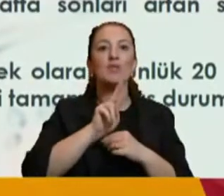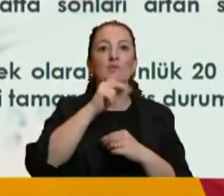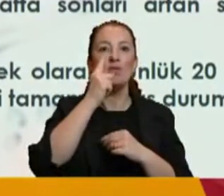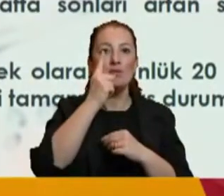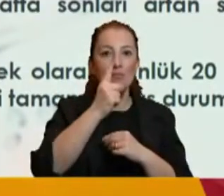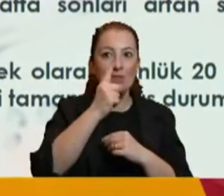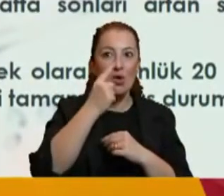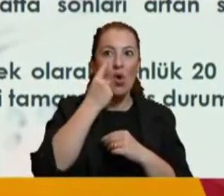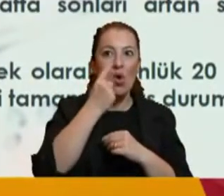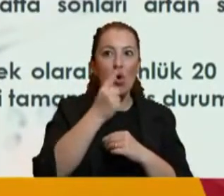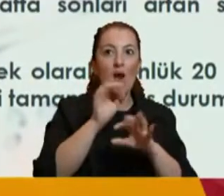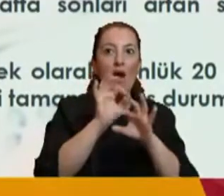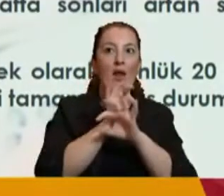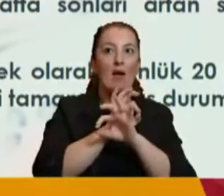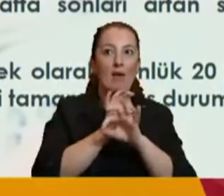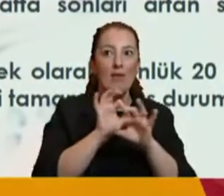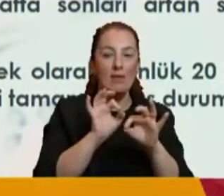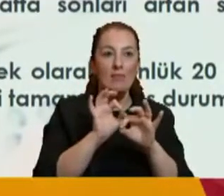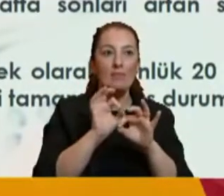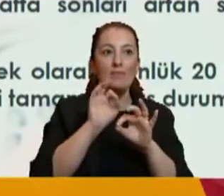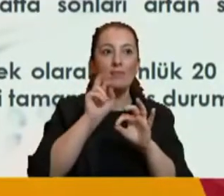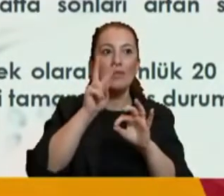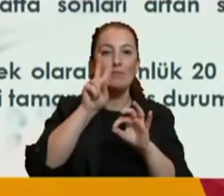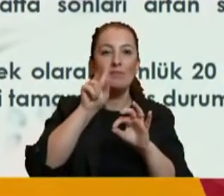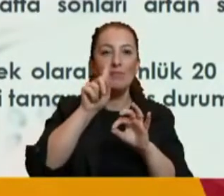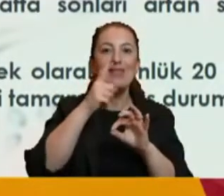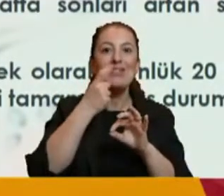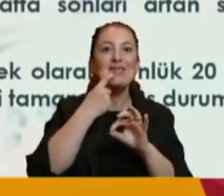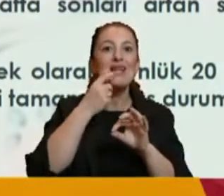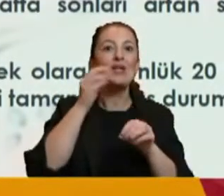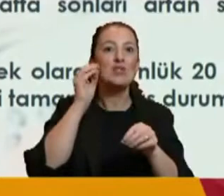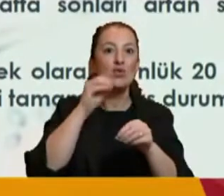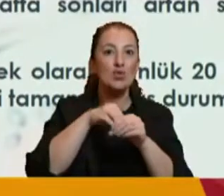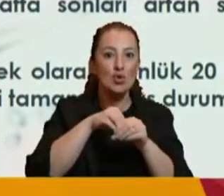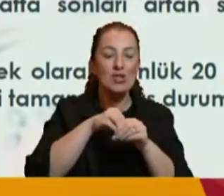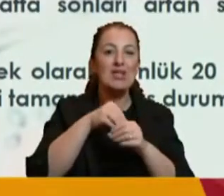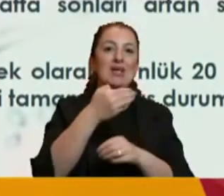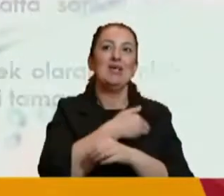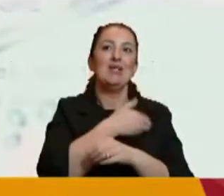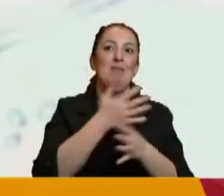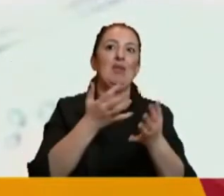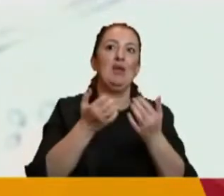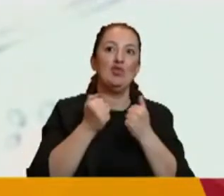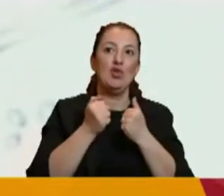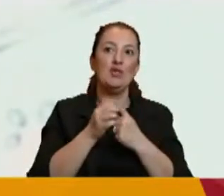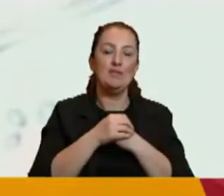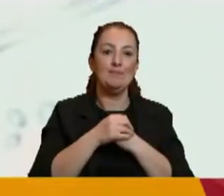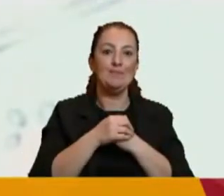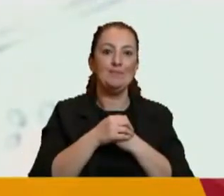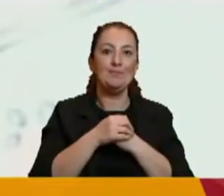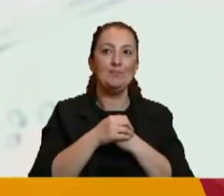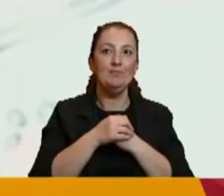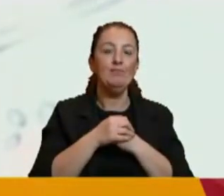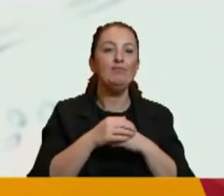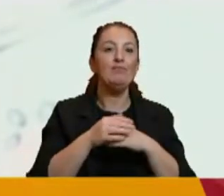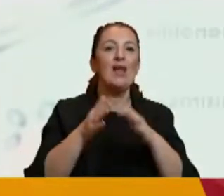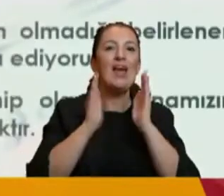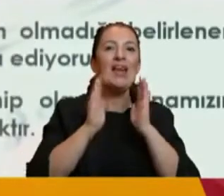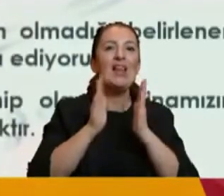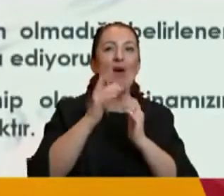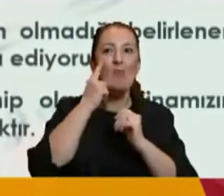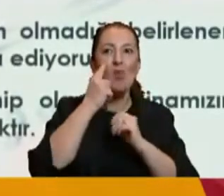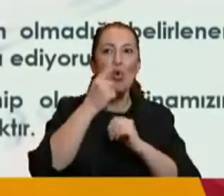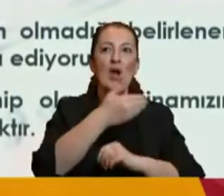bir mertebesinde tamamlandı 2021 yıl sonunda hizmete alacağız devam eden hizmet